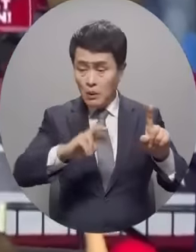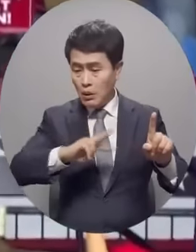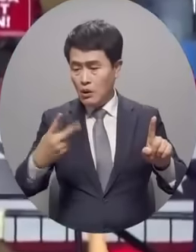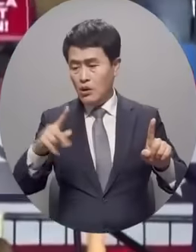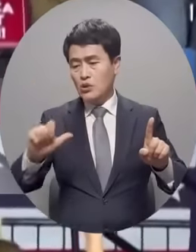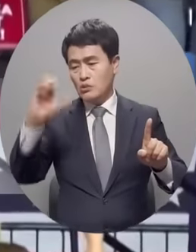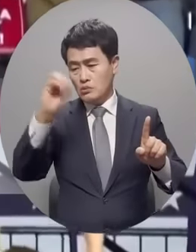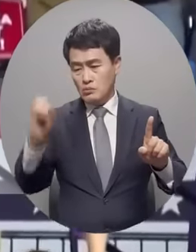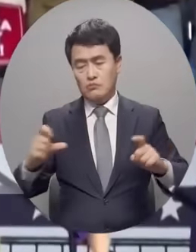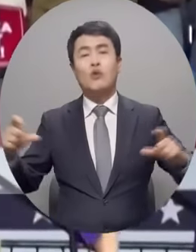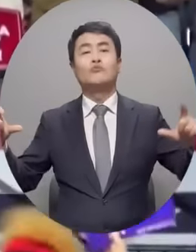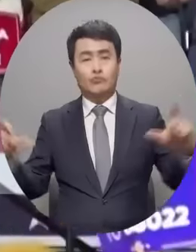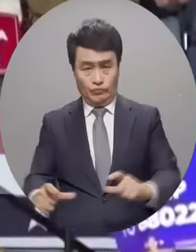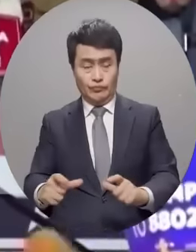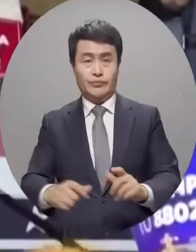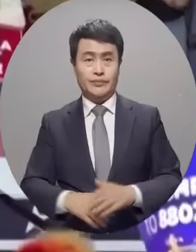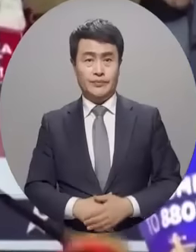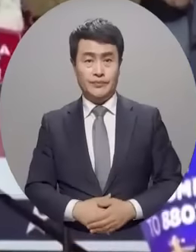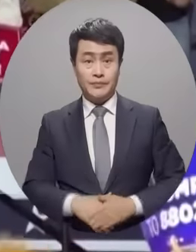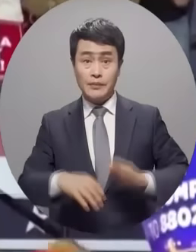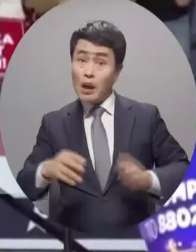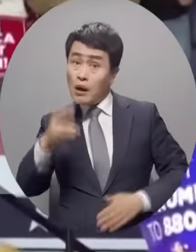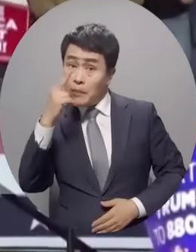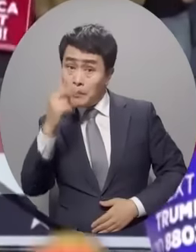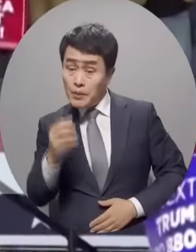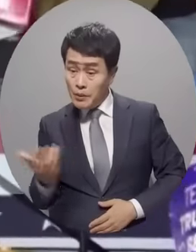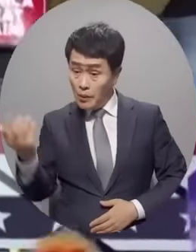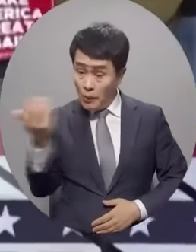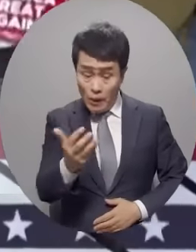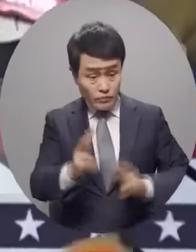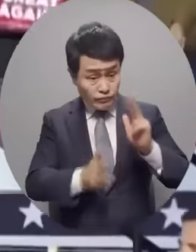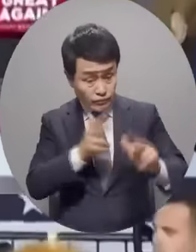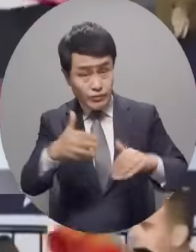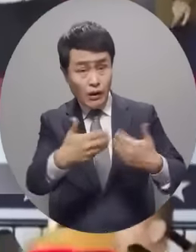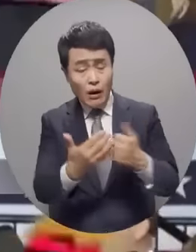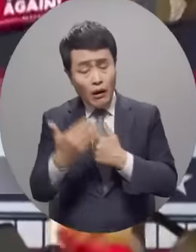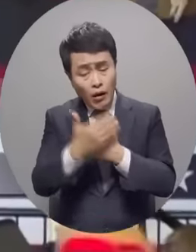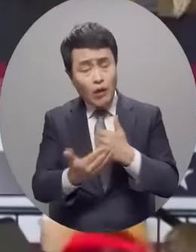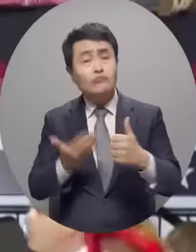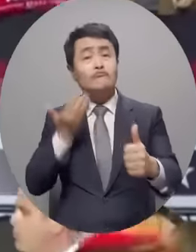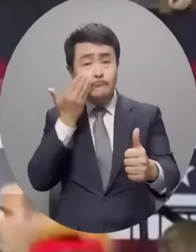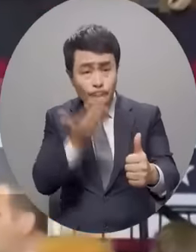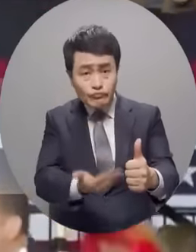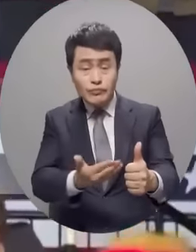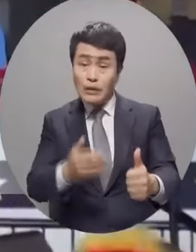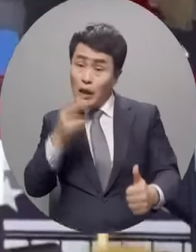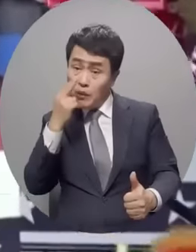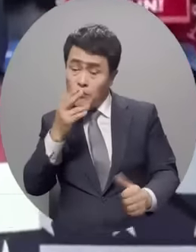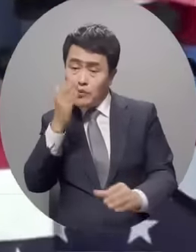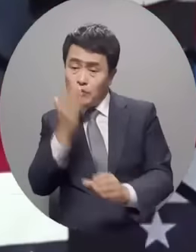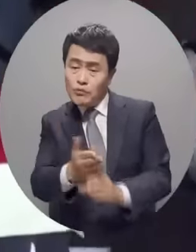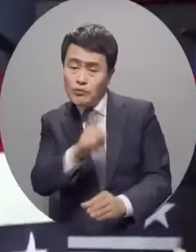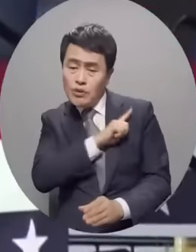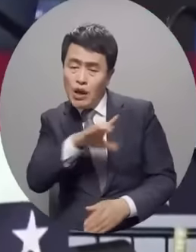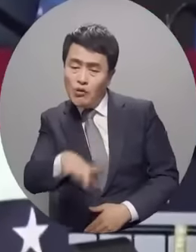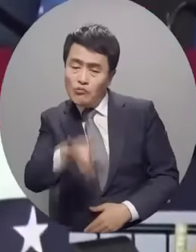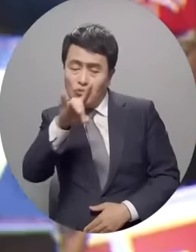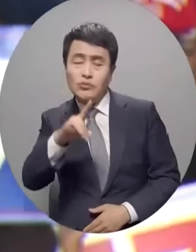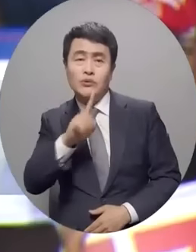15%로 낮추겠다고 했습니다. 미국에 들어와서 생산해야 혜택을 줄 거라며 미국 우선주의를